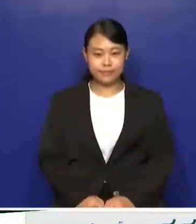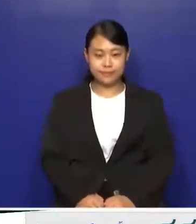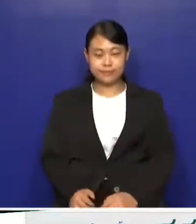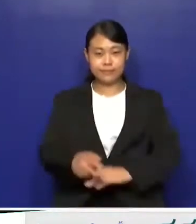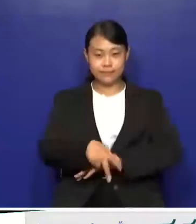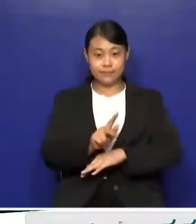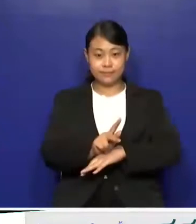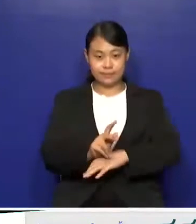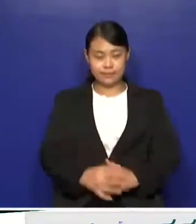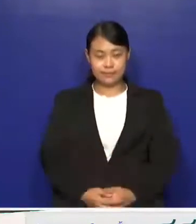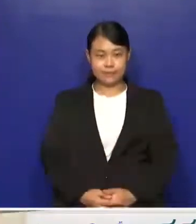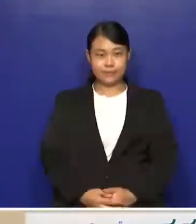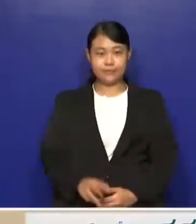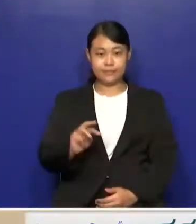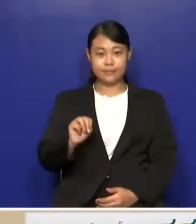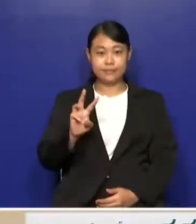ท่านบวนสัก